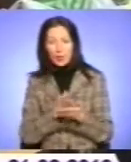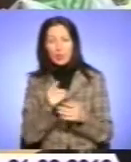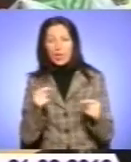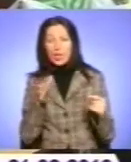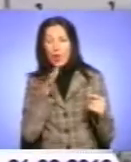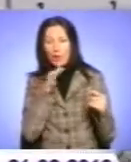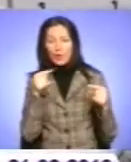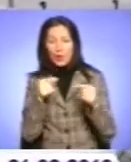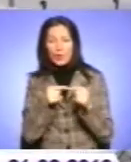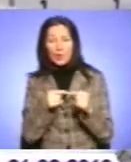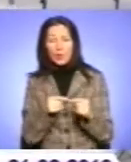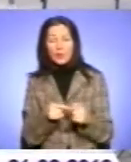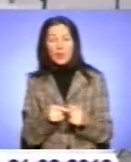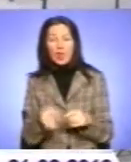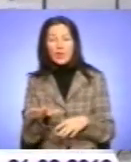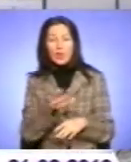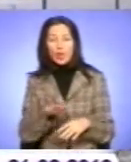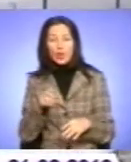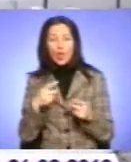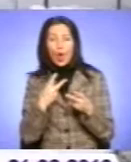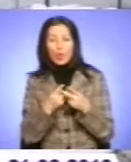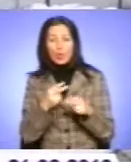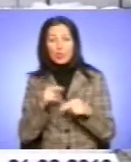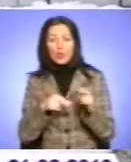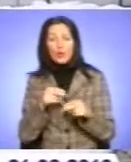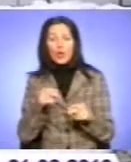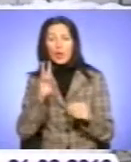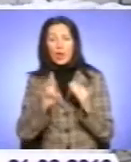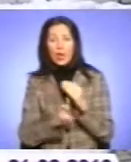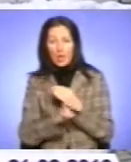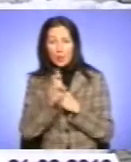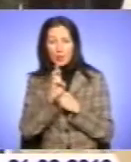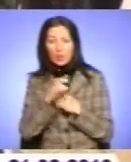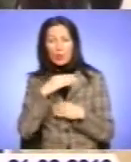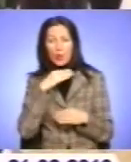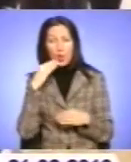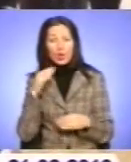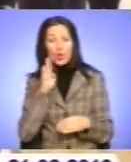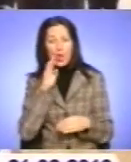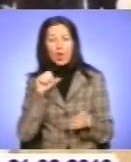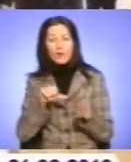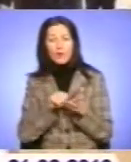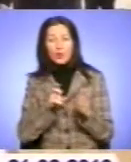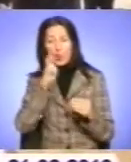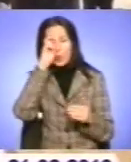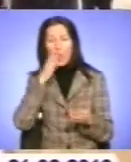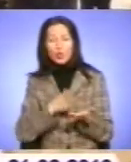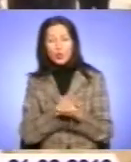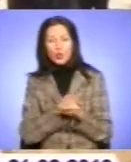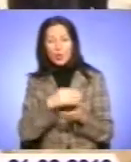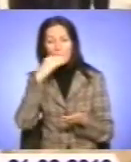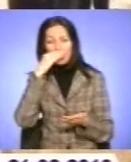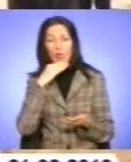як положено. На території колонії збудували капличку. Чимало засуджених відвідують богослужіння. Отець Володимир, який уже понад 20